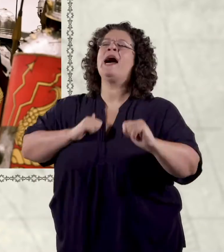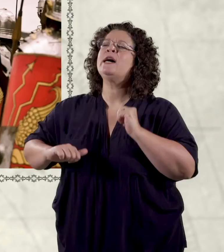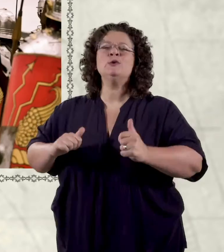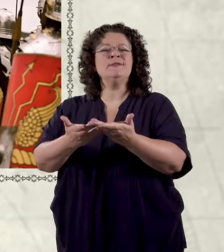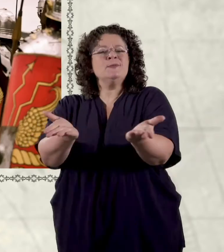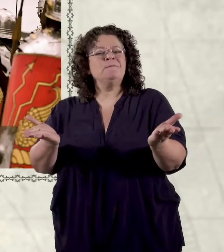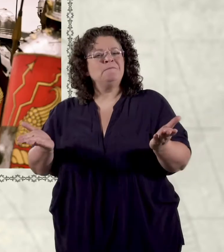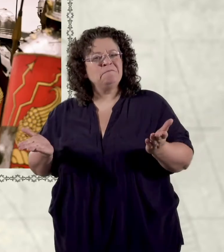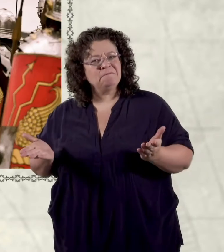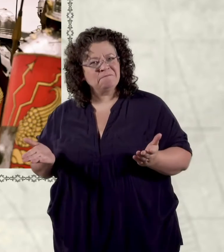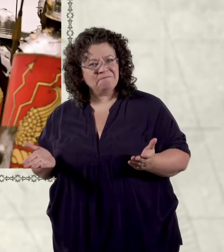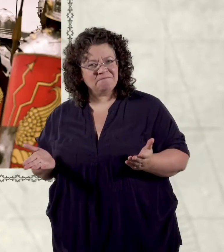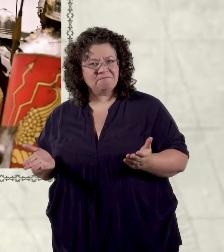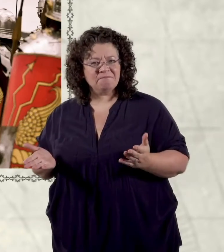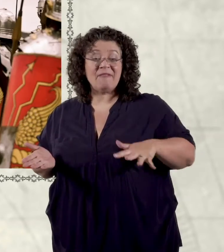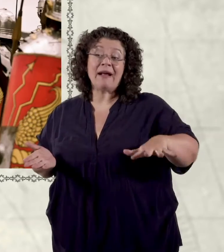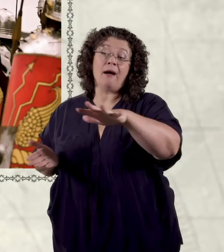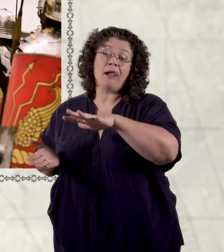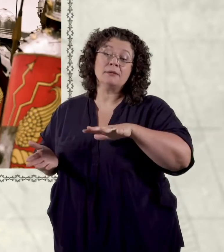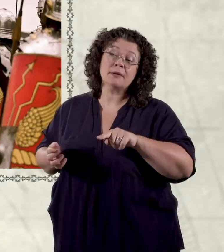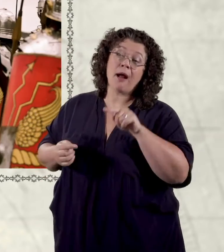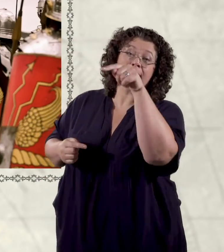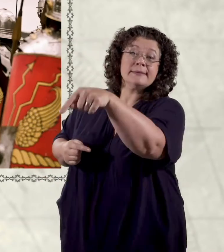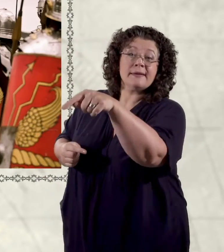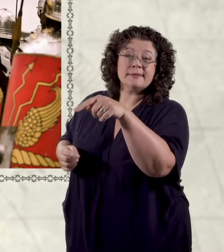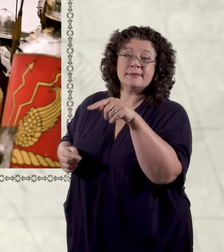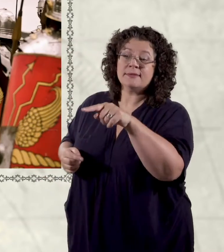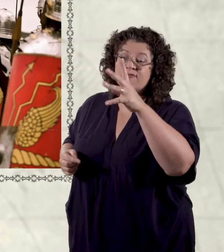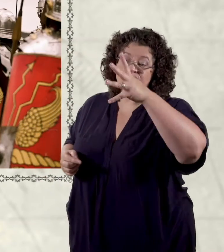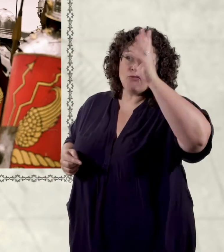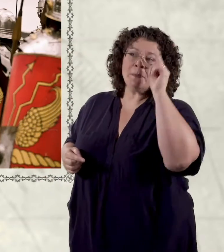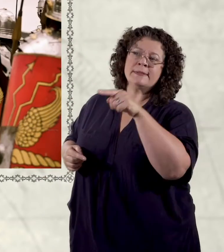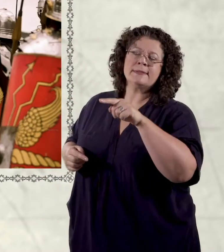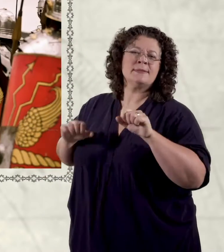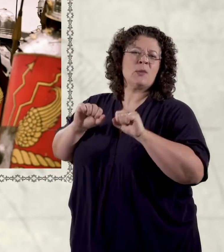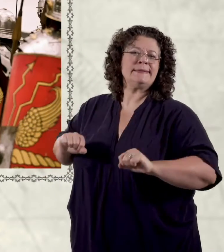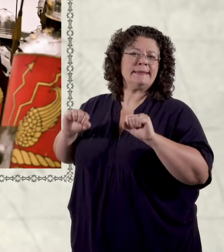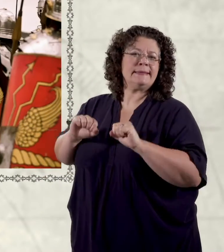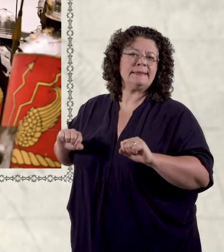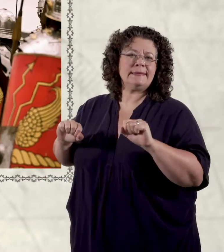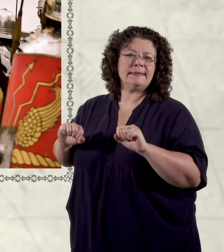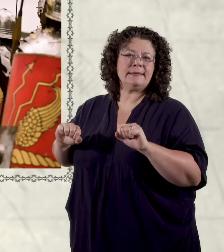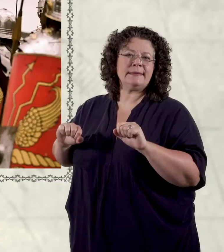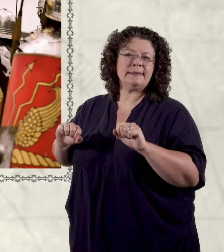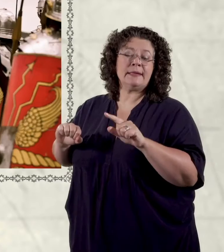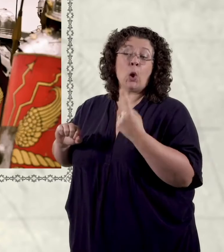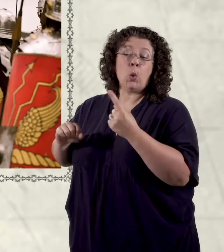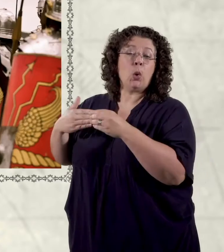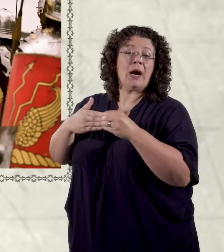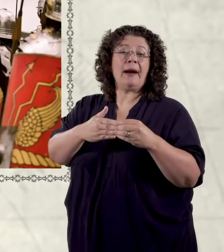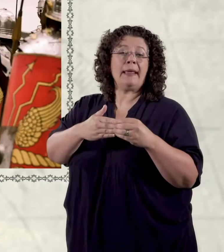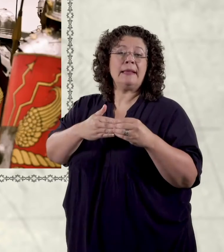Sefais i o flaen y Celtiaid ac o'n i mor falch ohonyn nhw. Ar ochr arall y